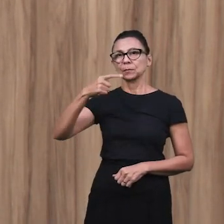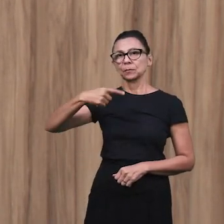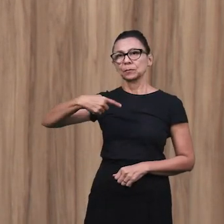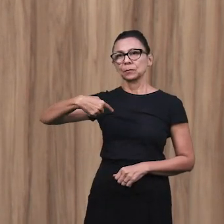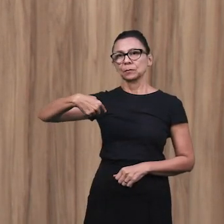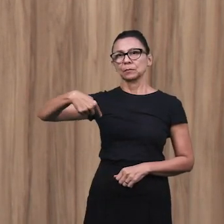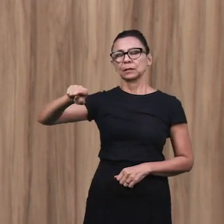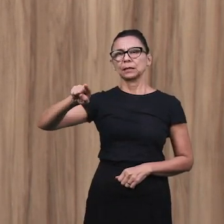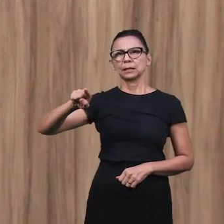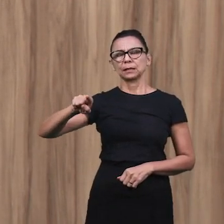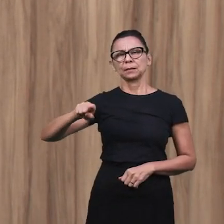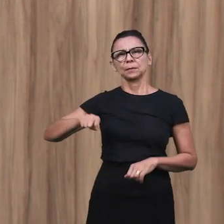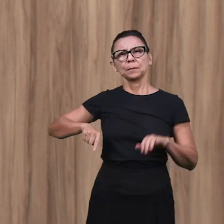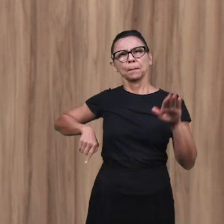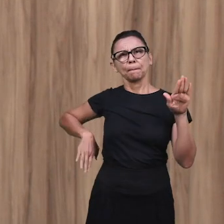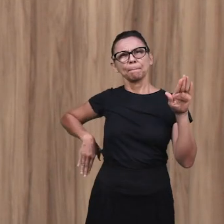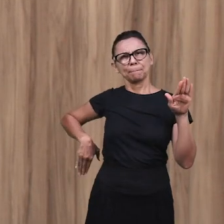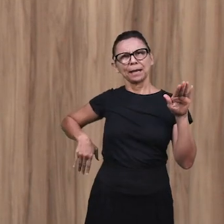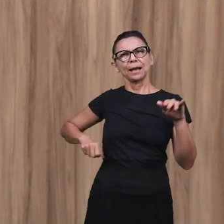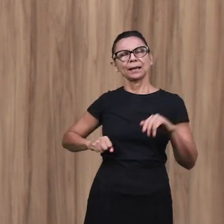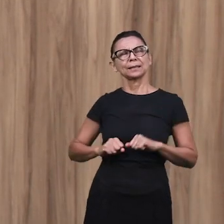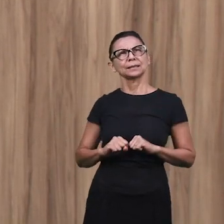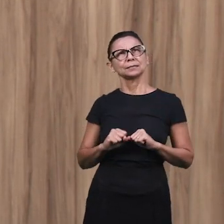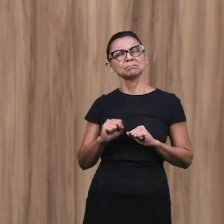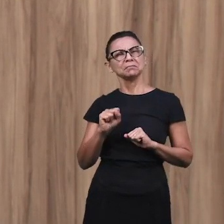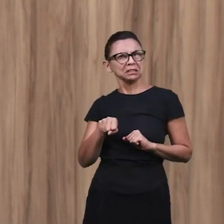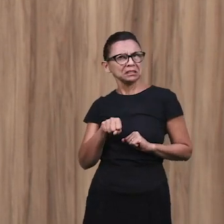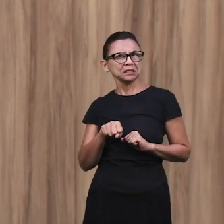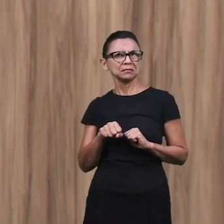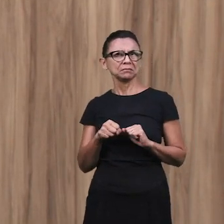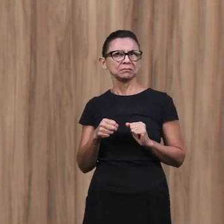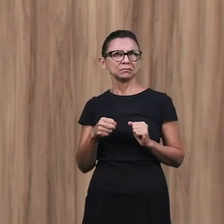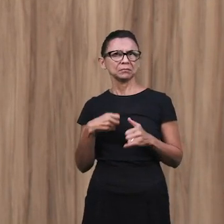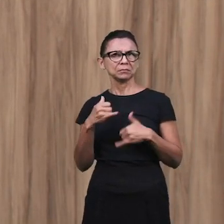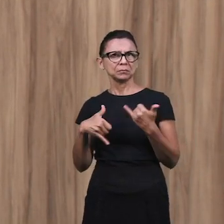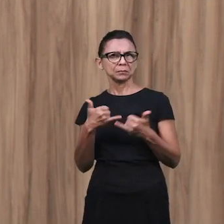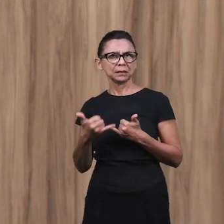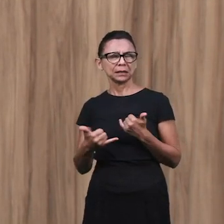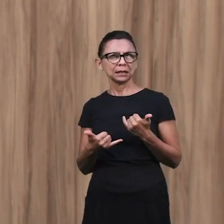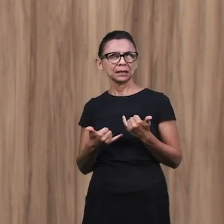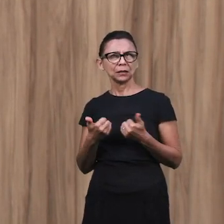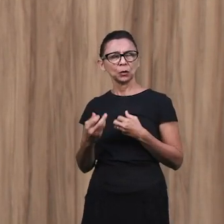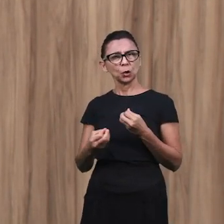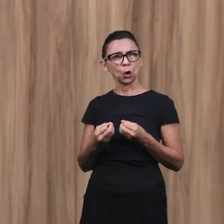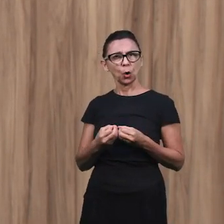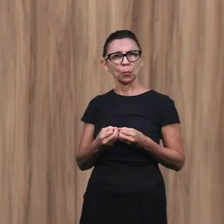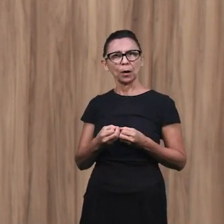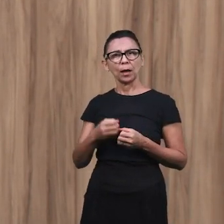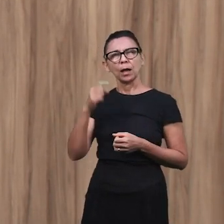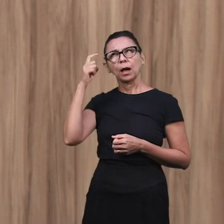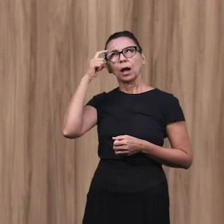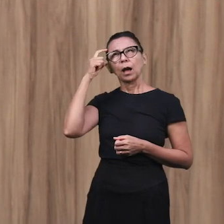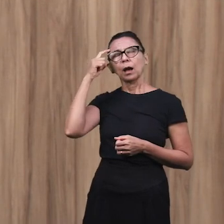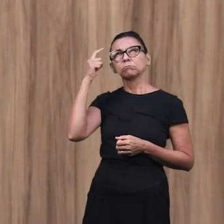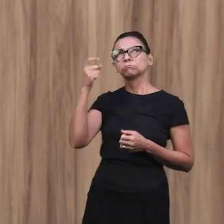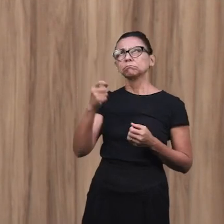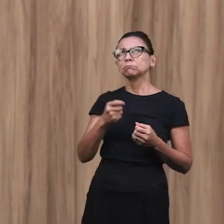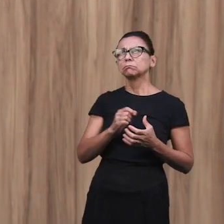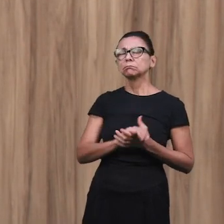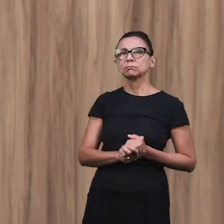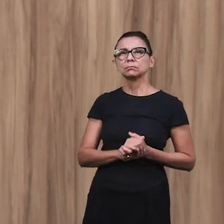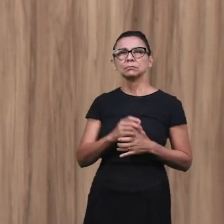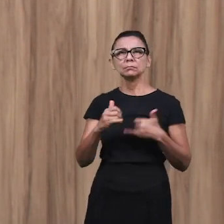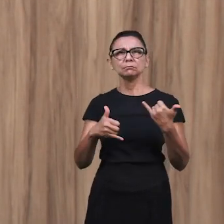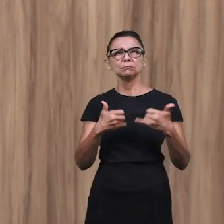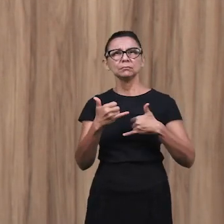la plage avec nos enfants. Si oui, nous pouvons jouer. Comment nous pouvons jouer? Il n'est pas besoin de